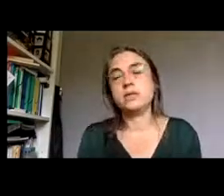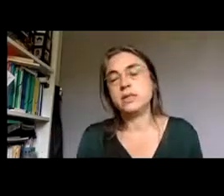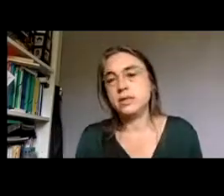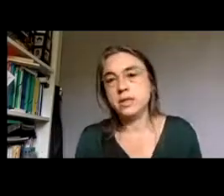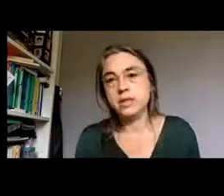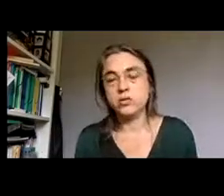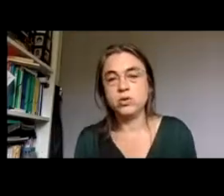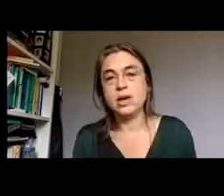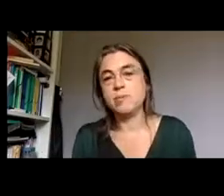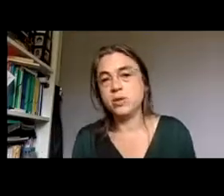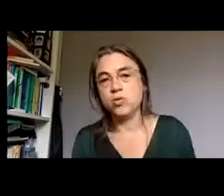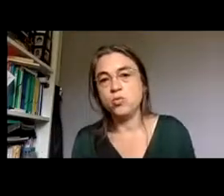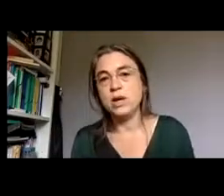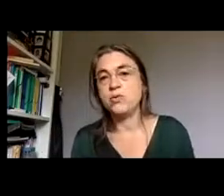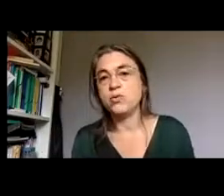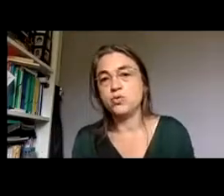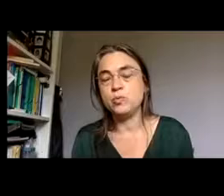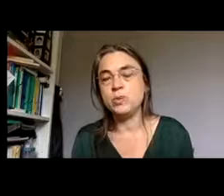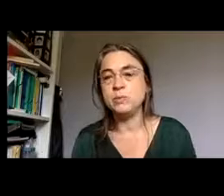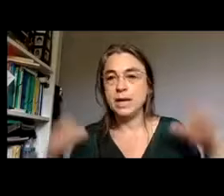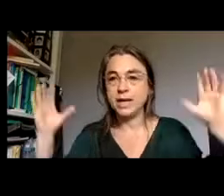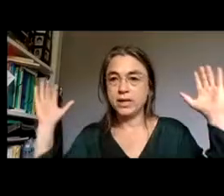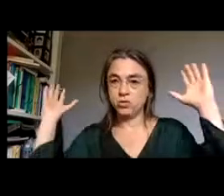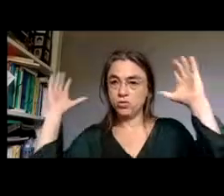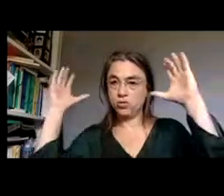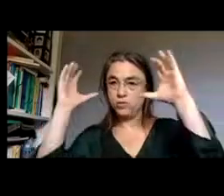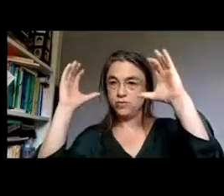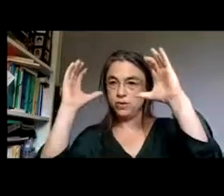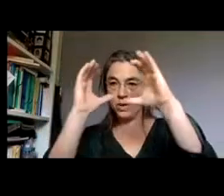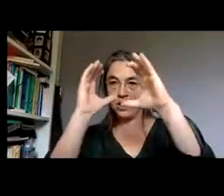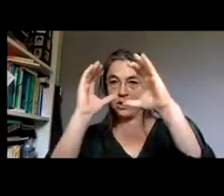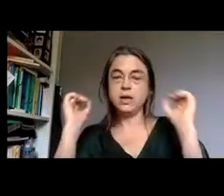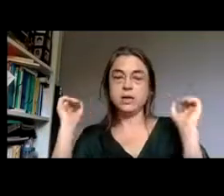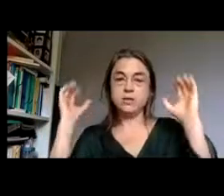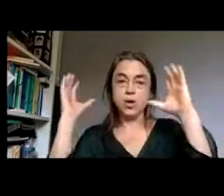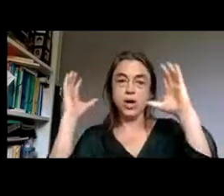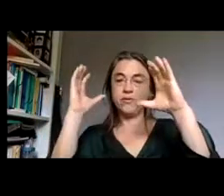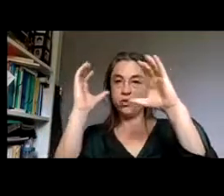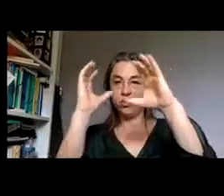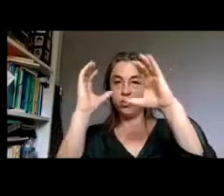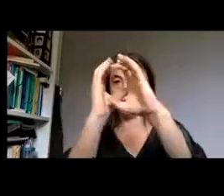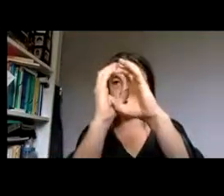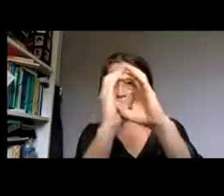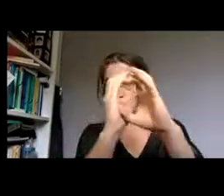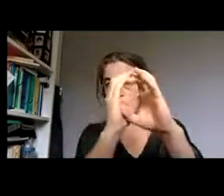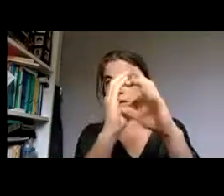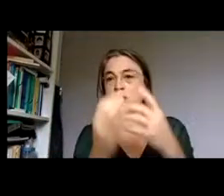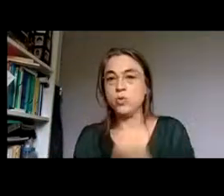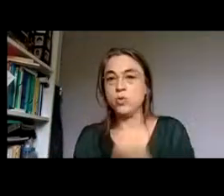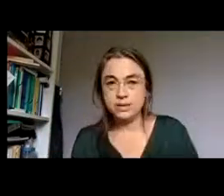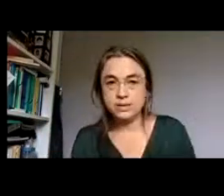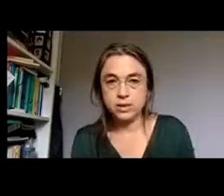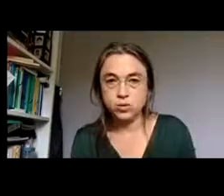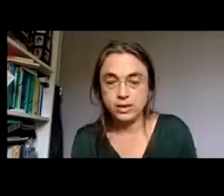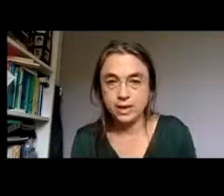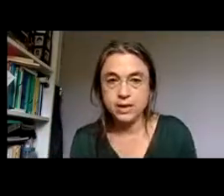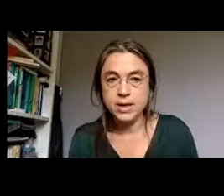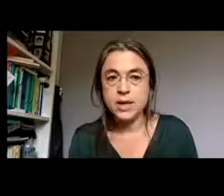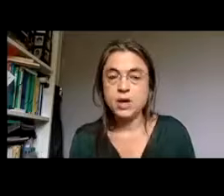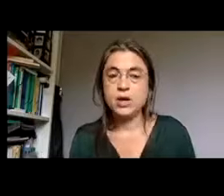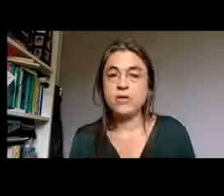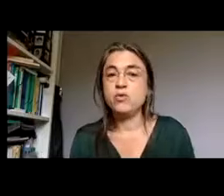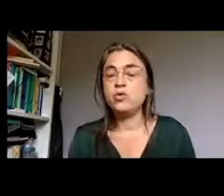la cécité dans la pénombre, la photophobie, puis la réduction du champ visuel, qui peut arriver jusqu'à une vision tubulaire ou à une cécité